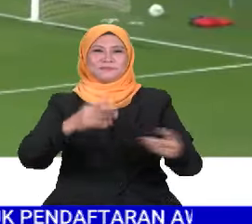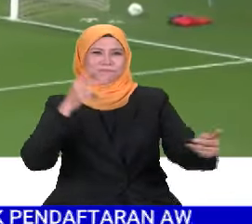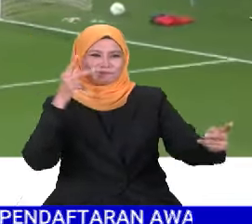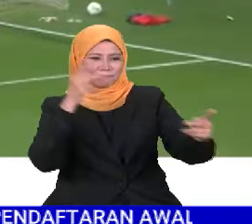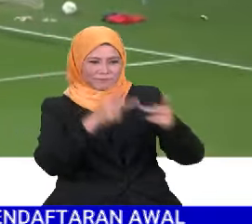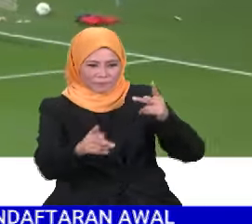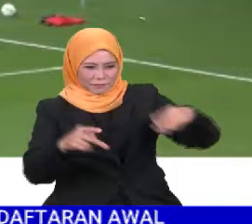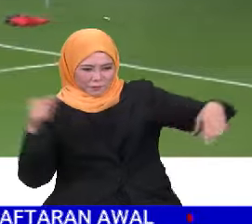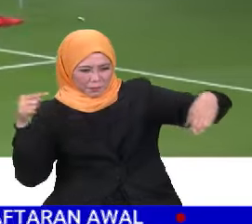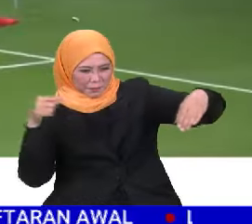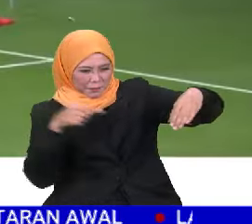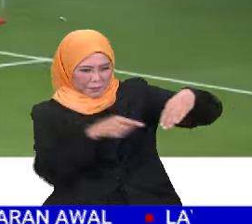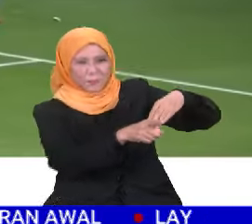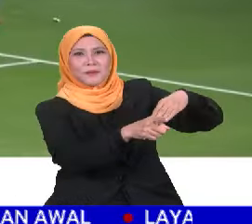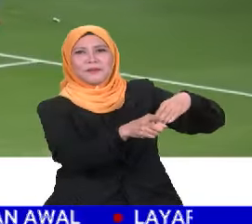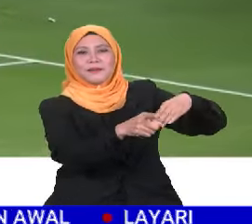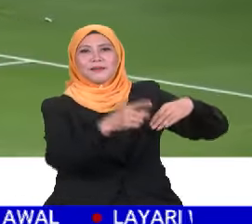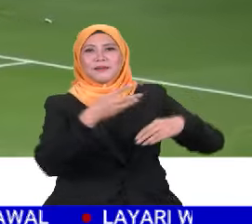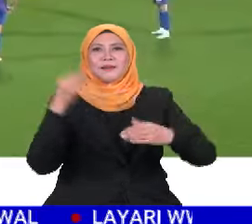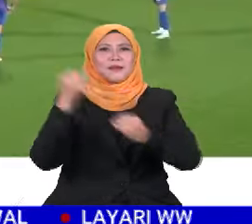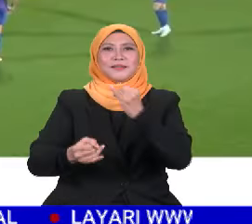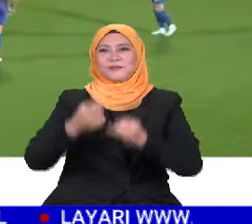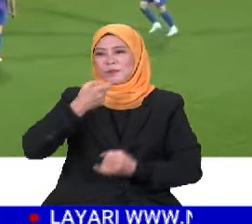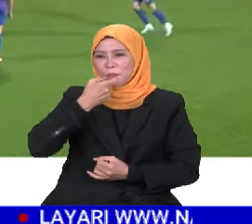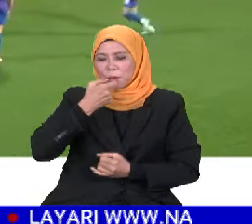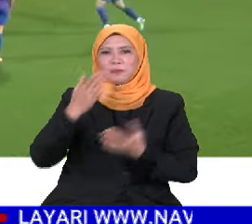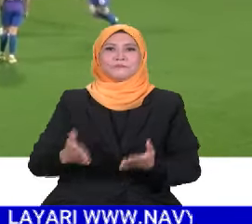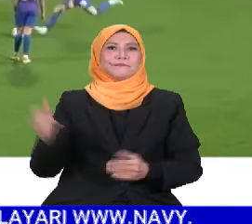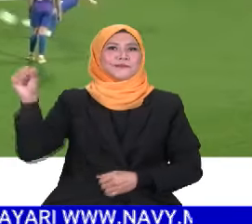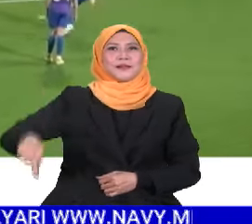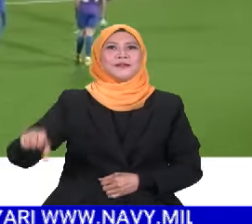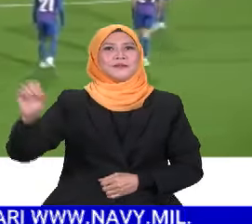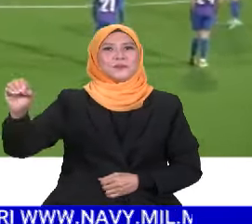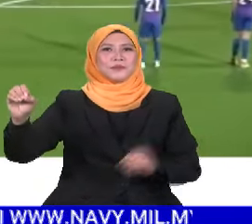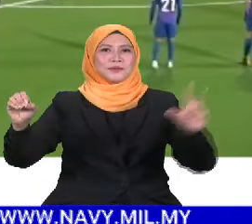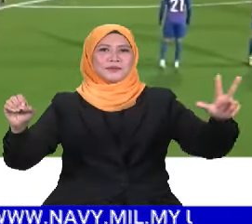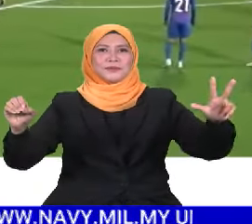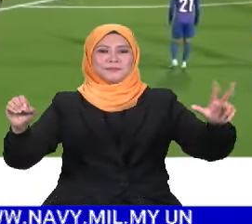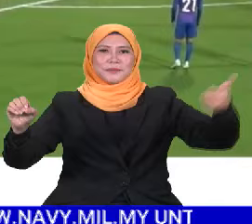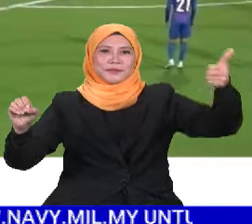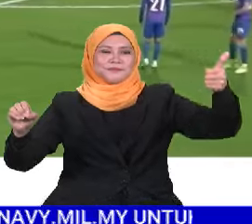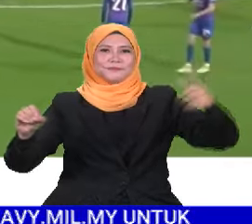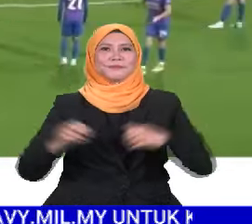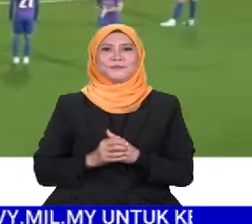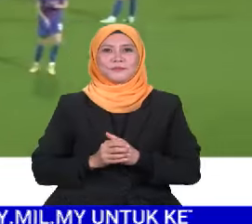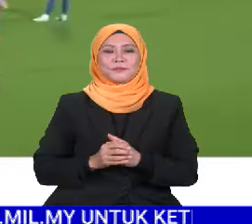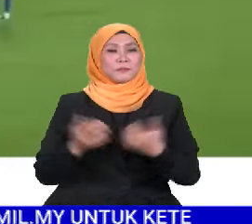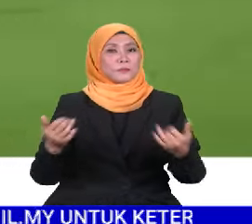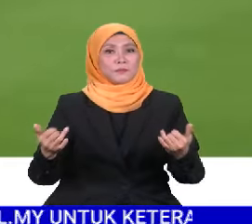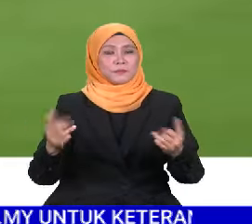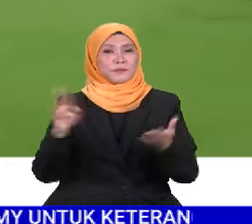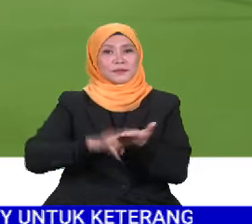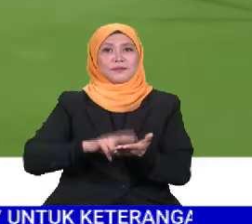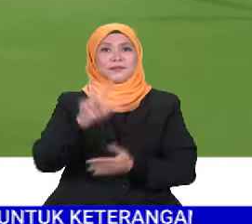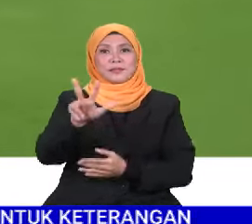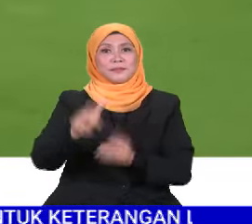ke sasaran. Keputusan kekal sehingga wasit penamat dan menyaksikan JDT tumpas 3-0 pada perlawanan ini. Sepanjang aksi pramusim, JDT